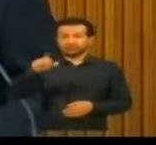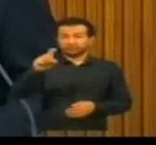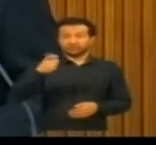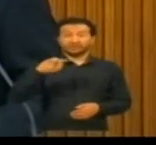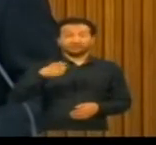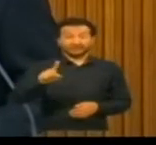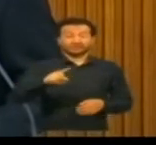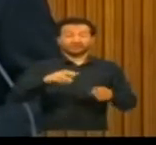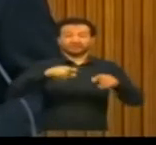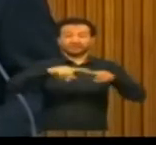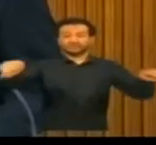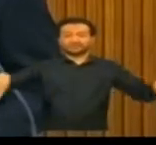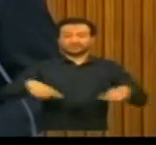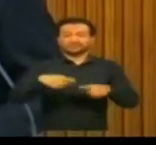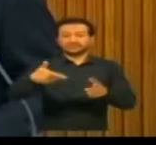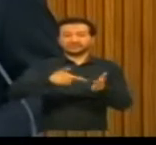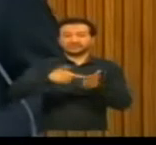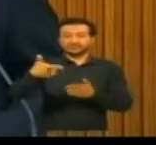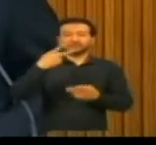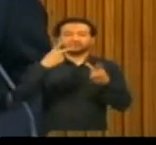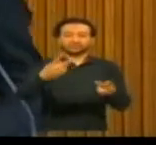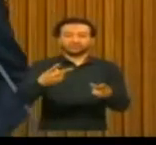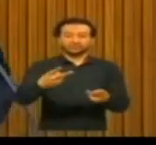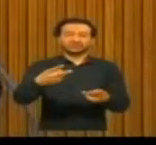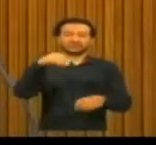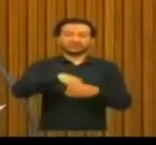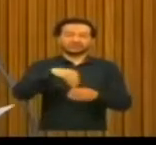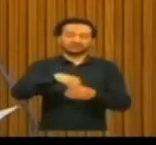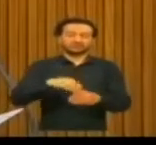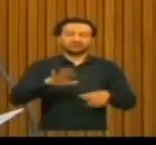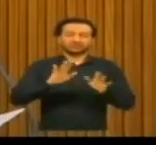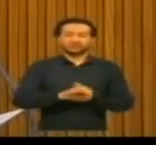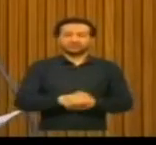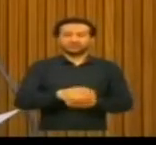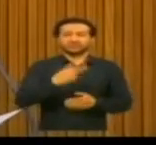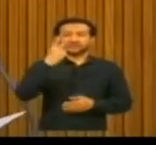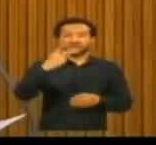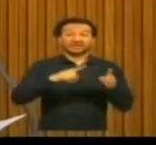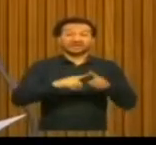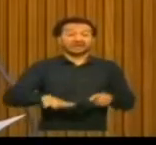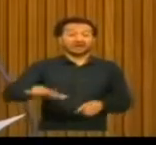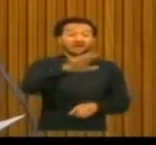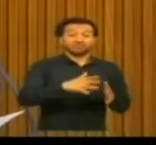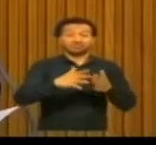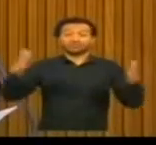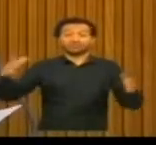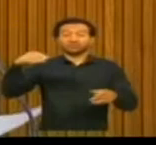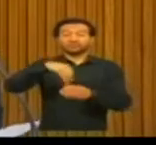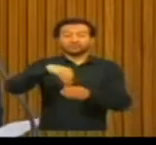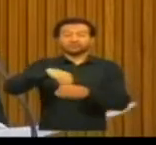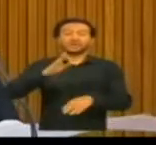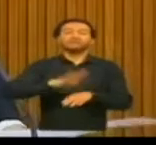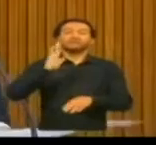33.790.000 hektar alan çiftçiler tarafından ekilmiyor. İki Trakya büyüklüğünde alan ekilmiyor.